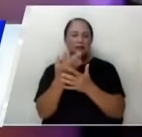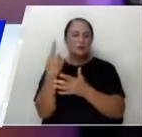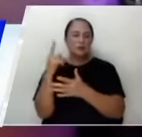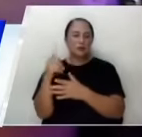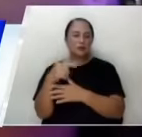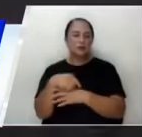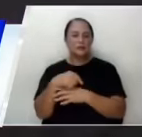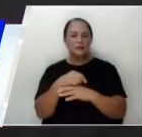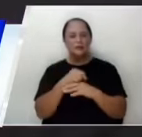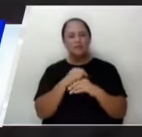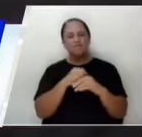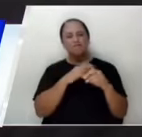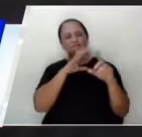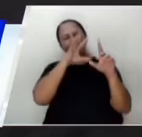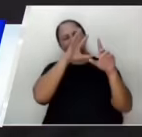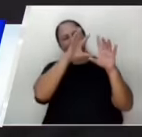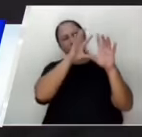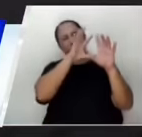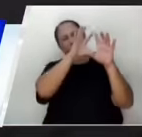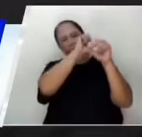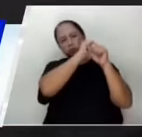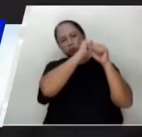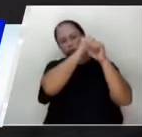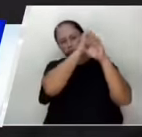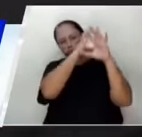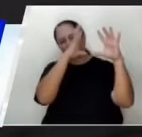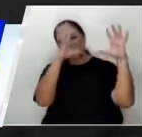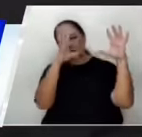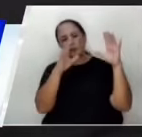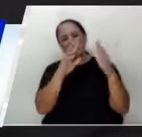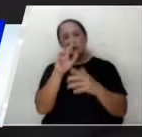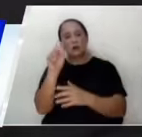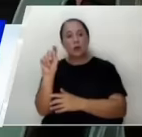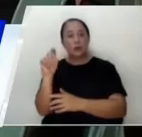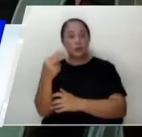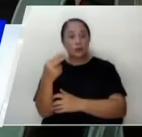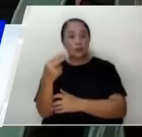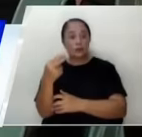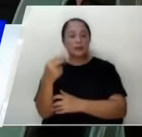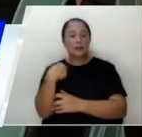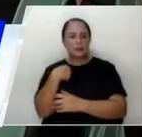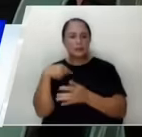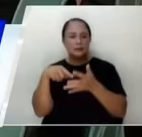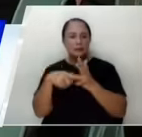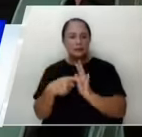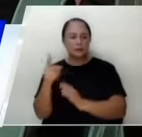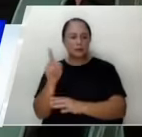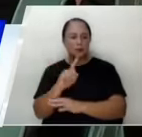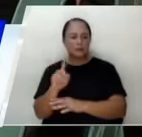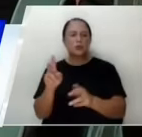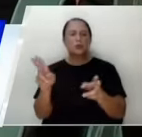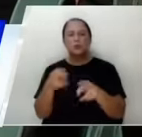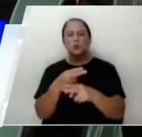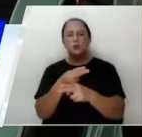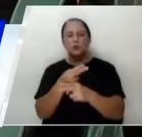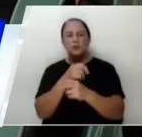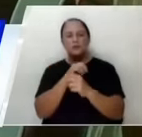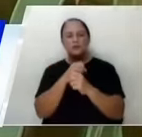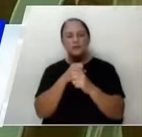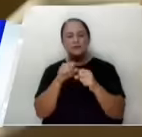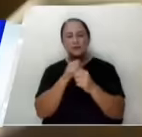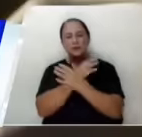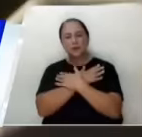na Pangarap. Pero pagdating ng Huwebes Santo, magsisimula na ang maikling Holy Week break ng